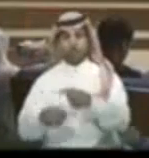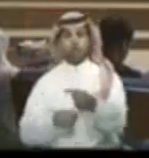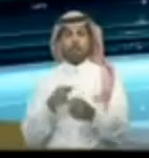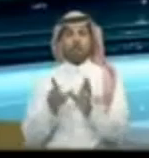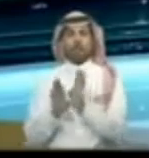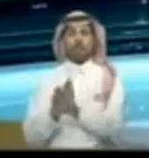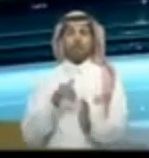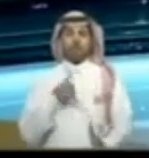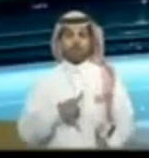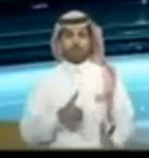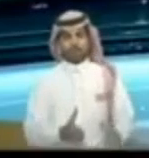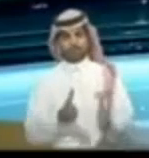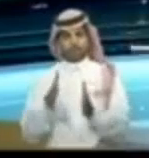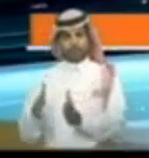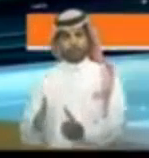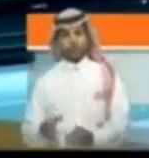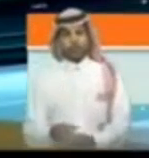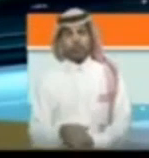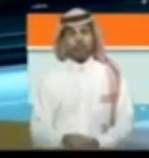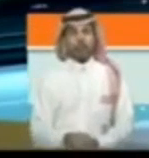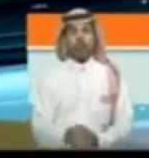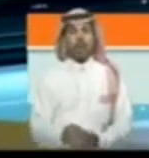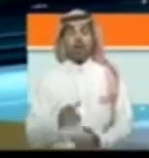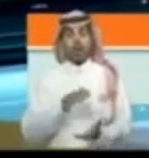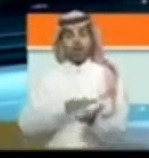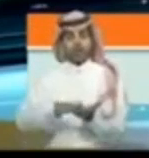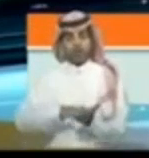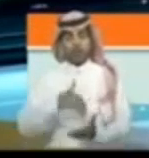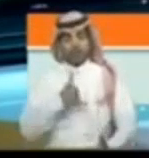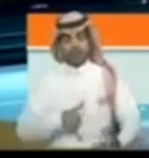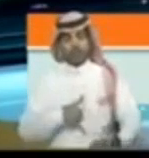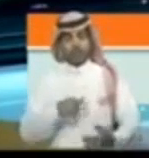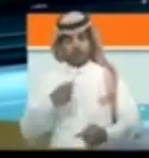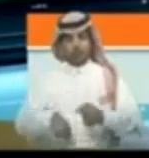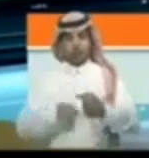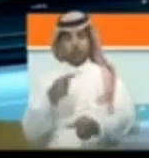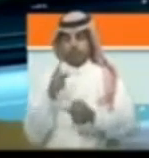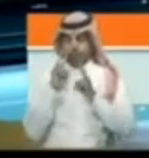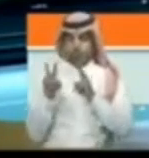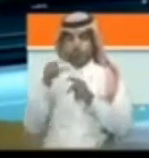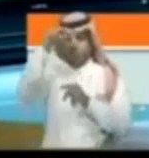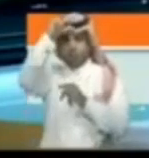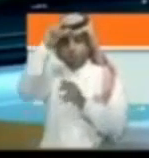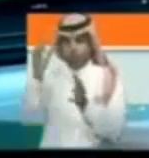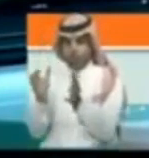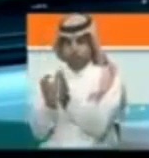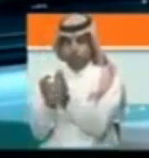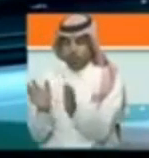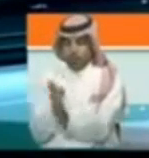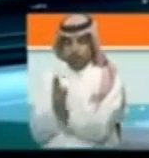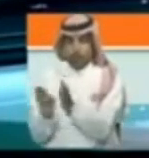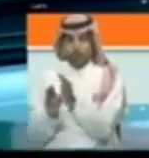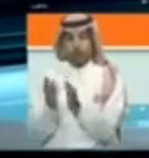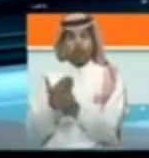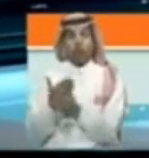اليمني. ميدانيا، استهدفت قوات الجيش الوطني اليمني تحركات وتجمعات ميليشيا الحوثي الانقلابية في محافظة